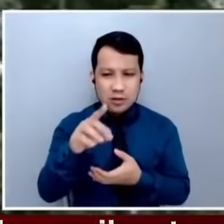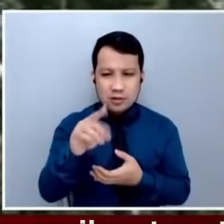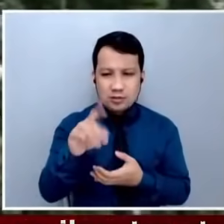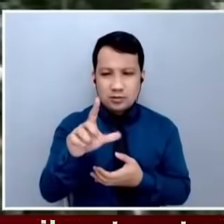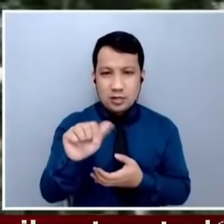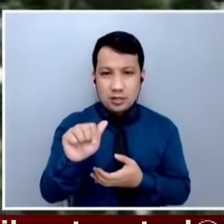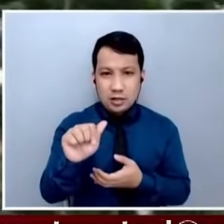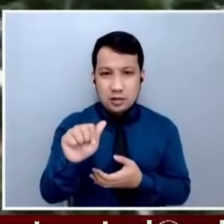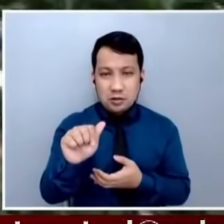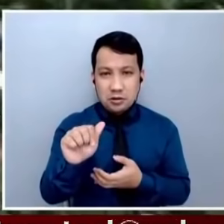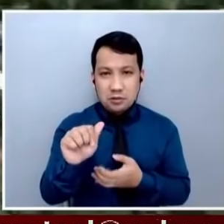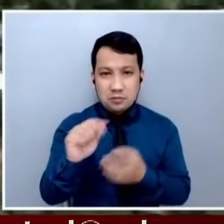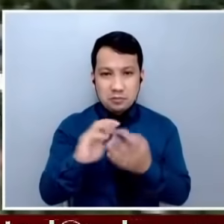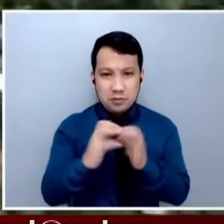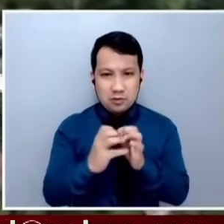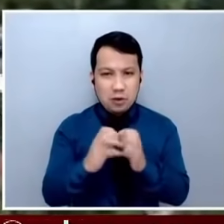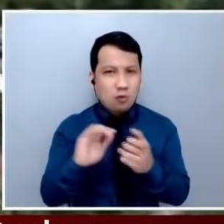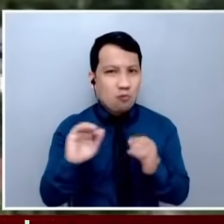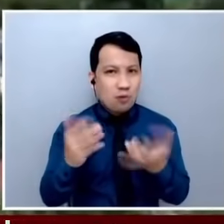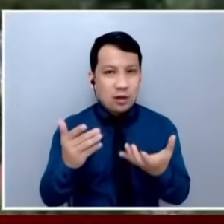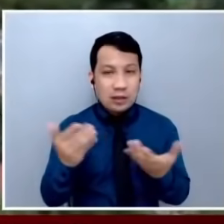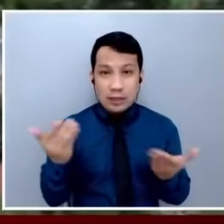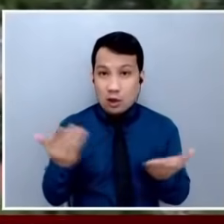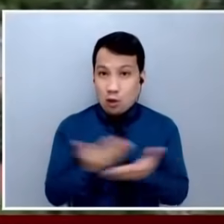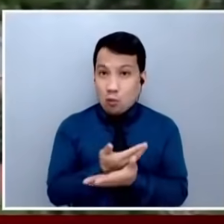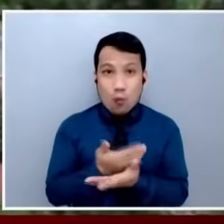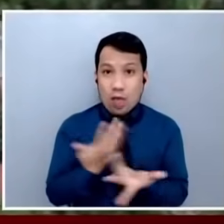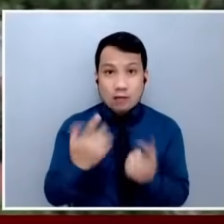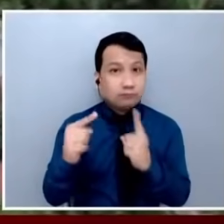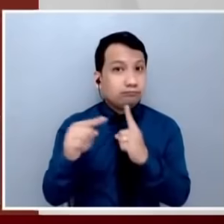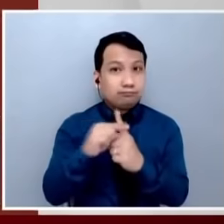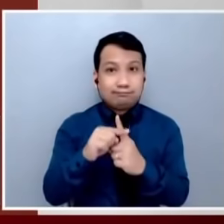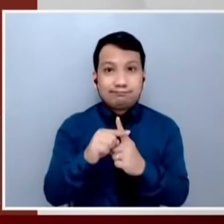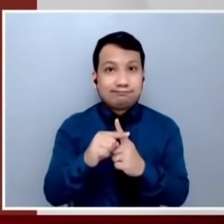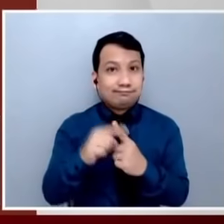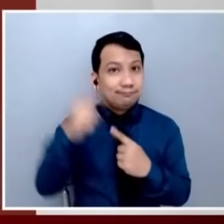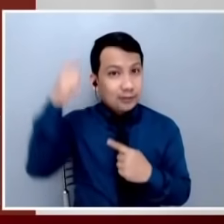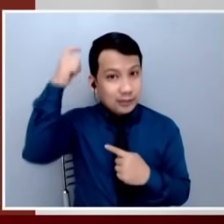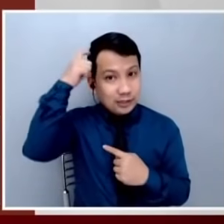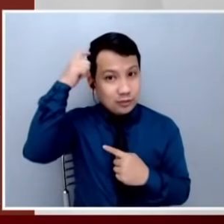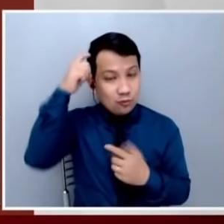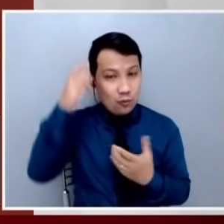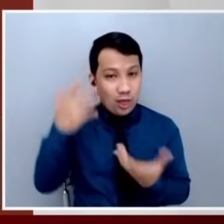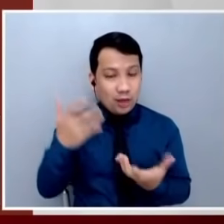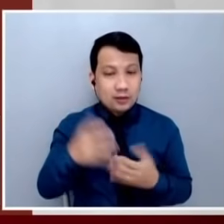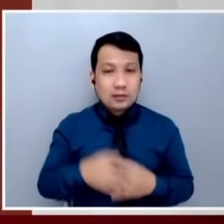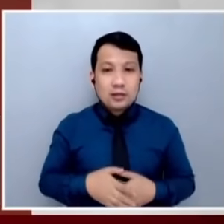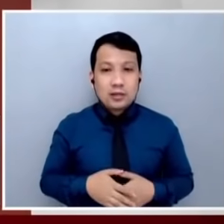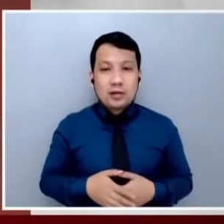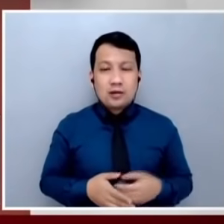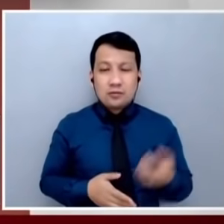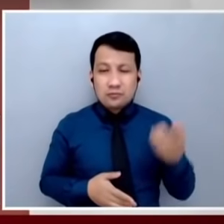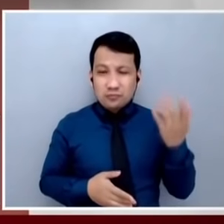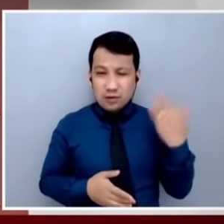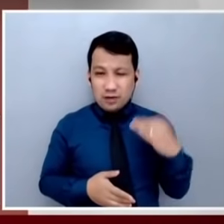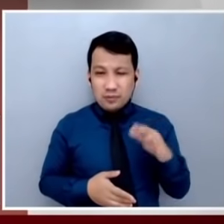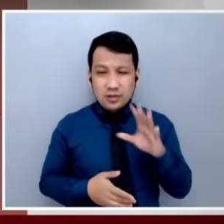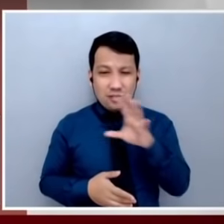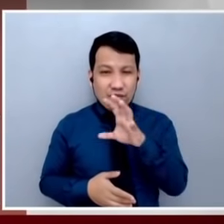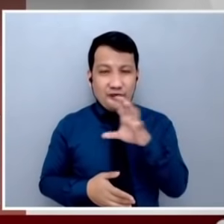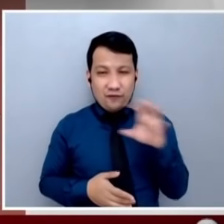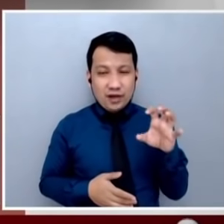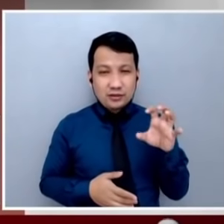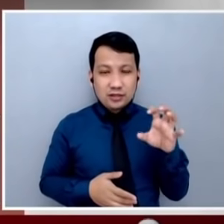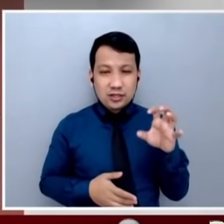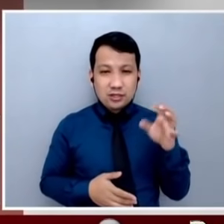doon, walang bagong kaso ng COVID-19 ang Batanes. Mula sa higit 500 active cases